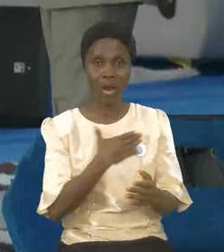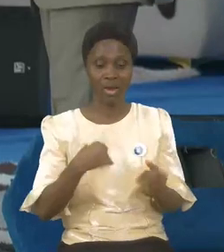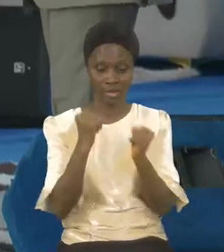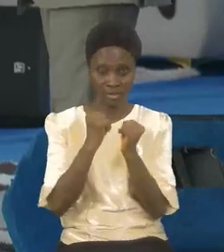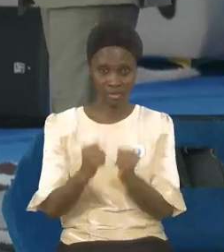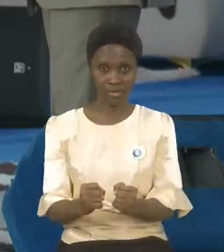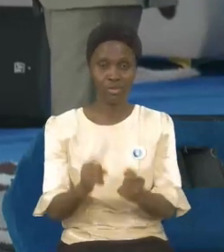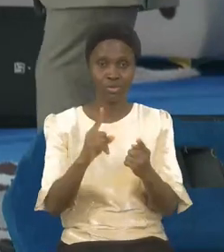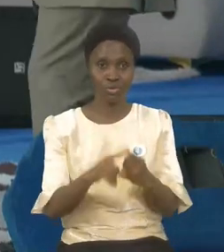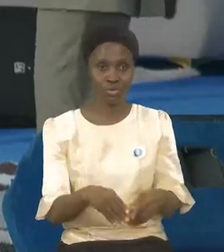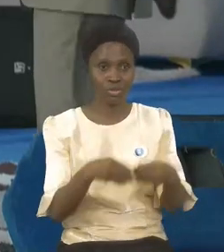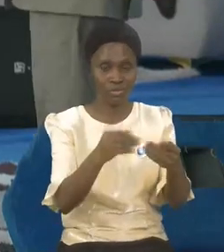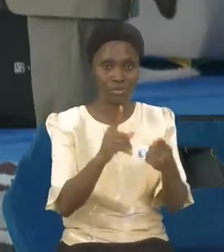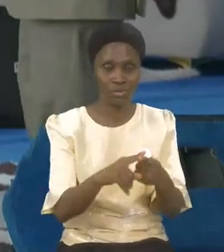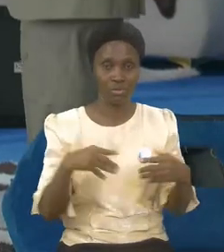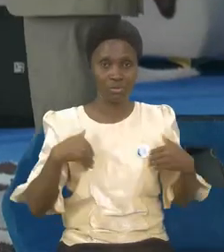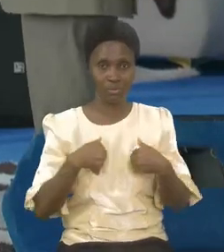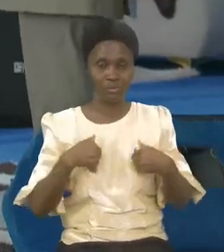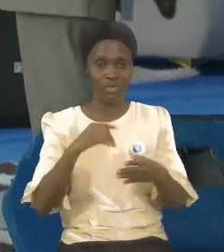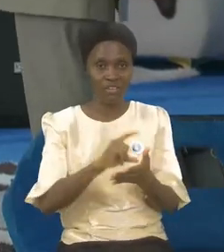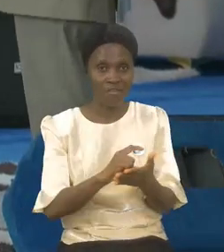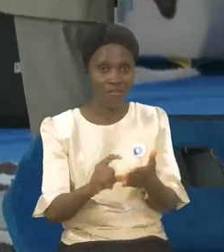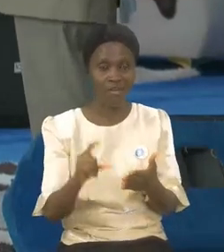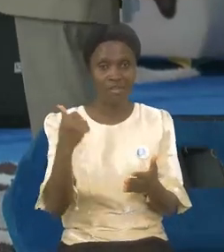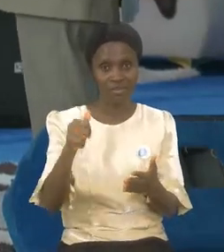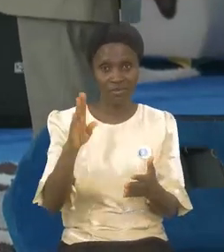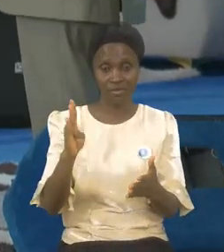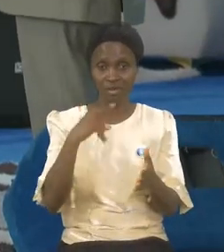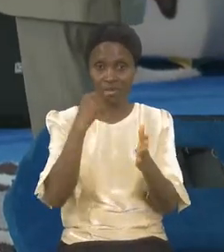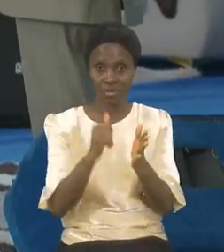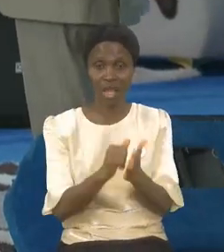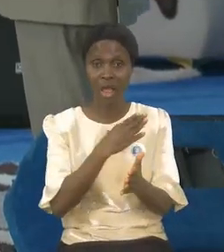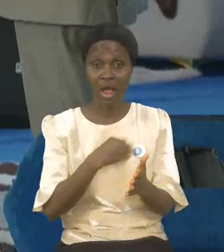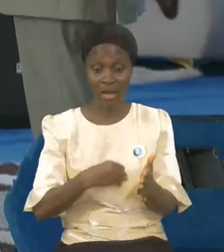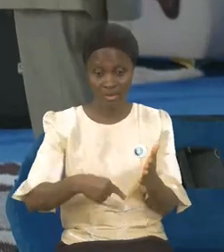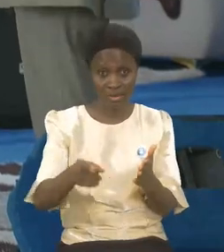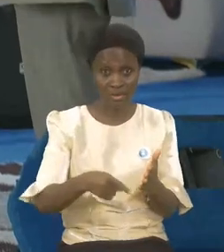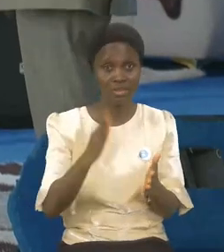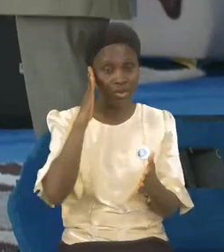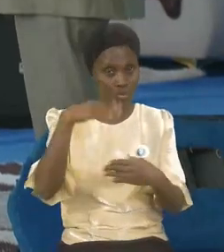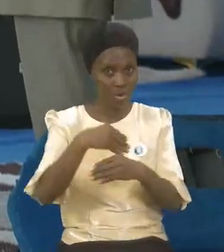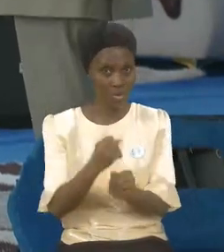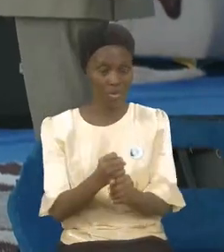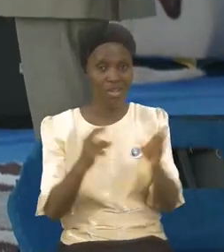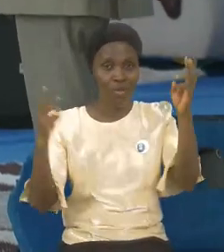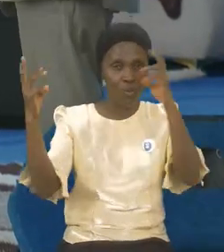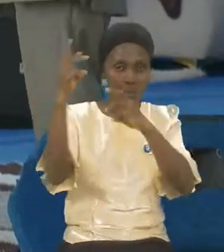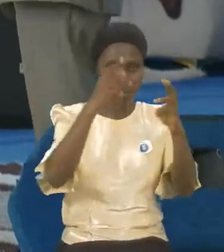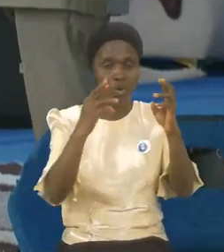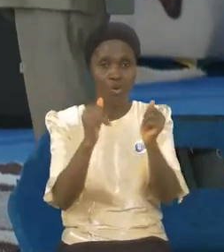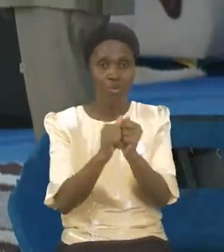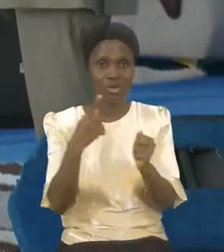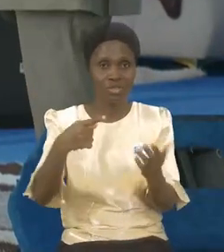dessein et ils donnent leur puissance et leur autorité à la bête. Et le verset 14.